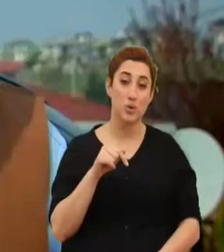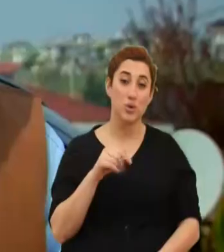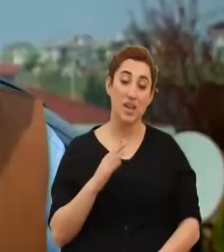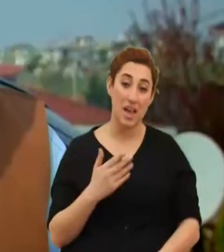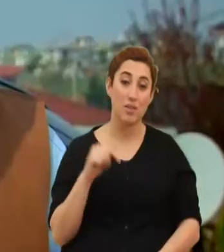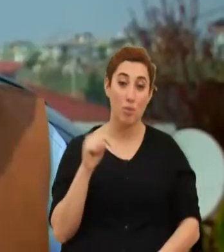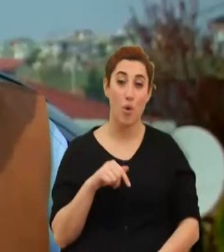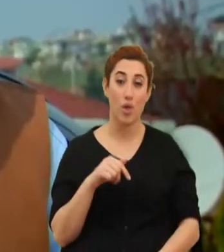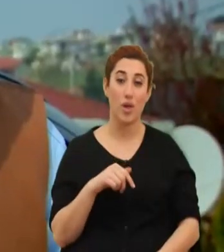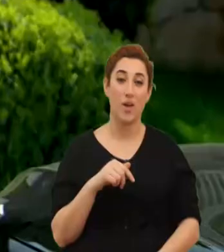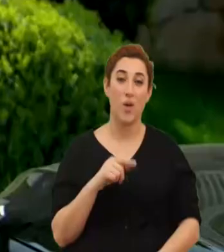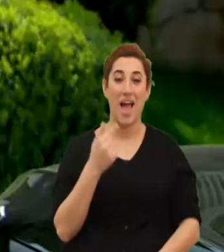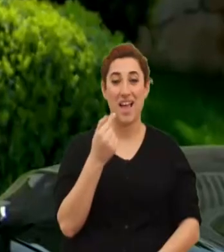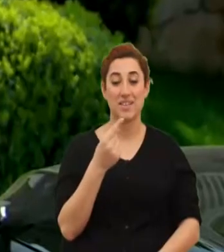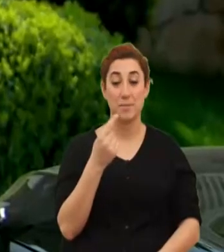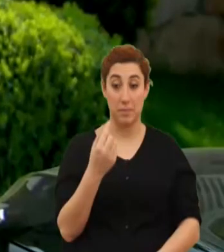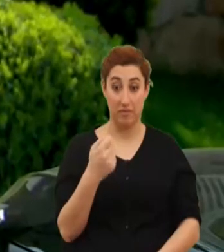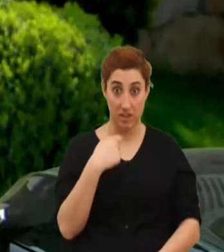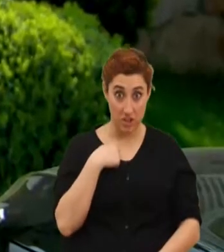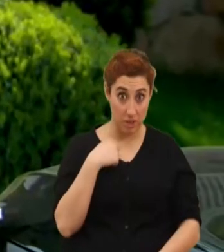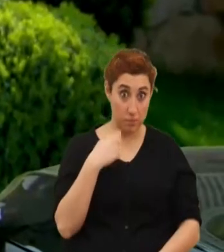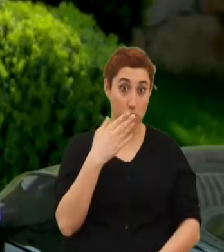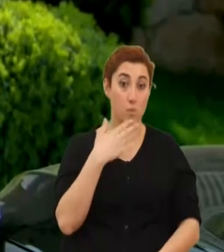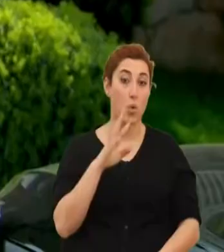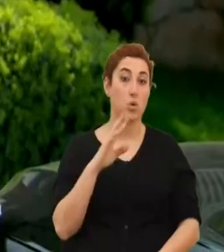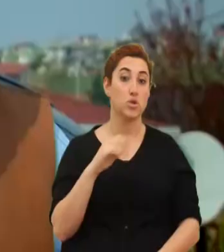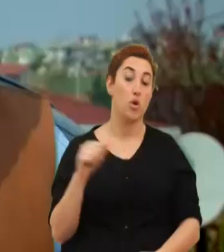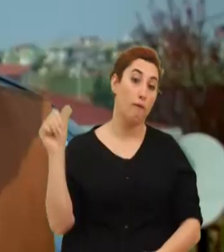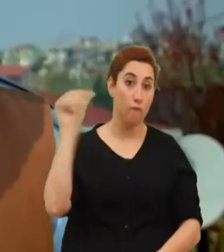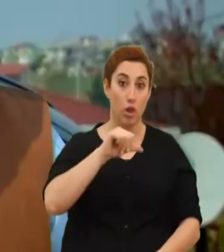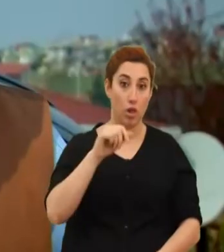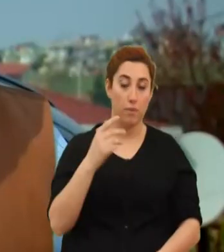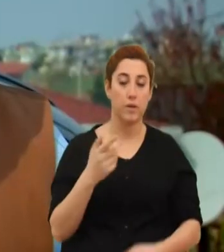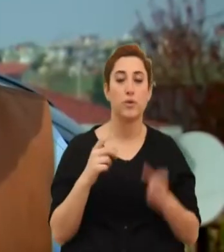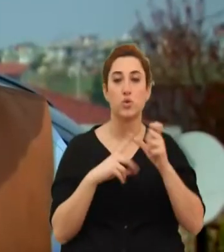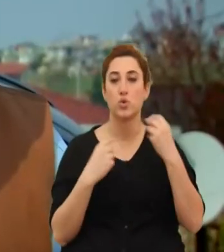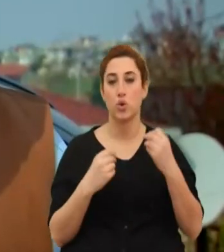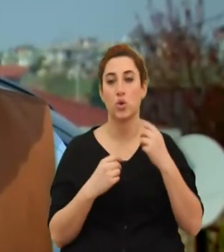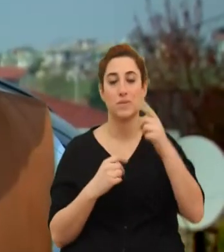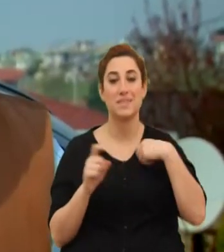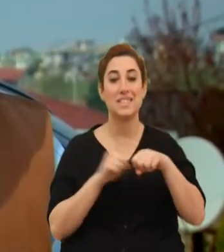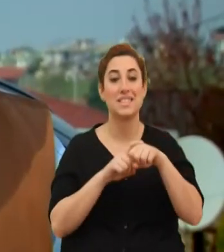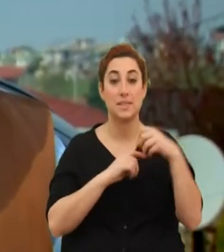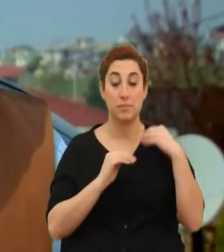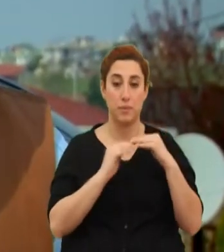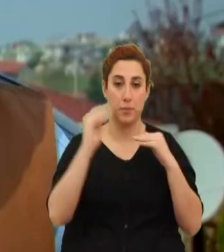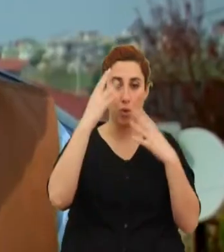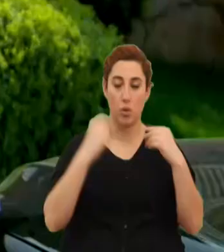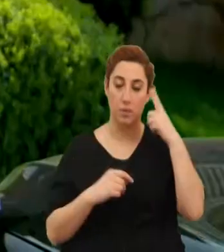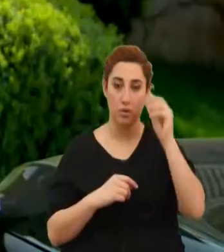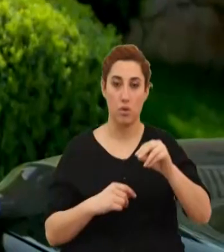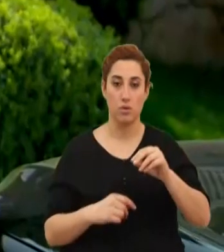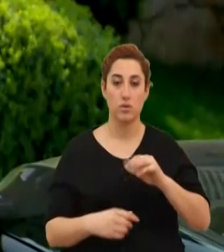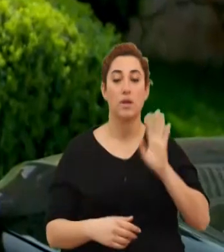yani böyle ucundan azıcık koklatacak mısınız yoksa fulleyeyim mi? Şükrü, bak sinirlerimi fullemeye başladın, haberin olsun